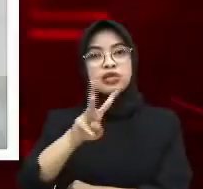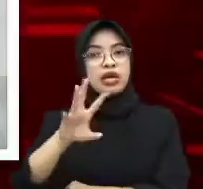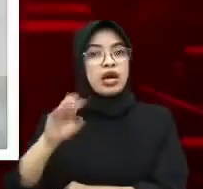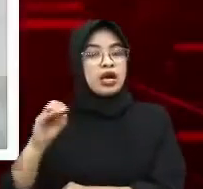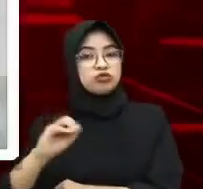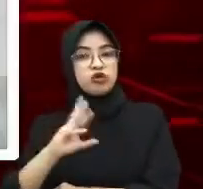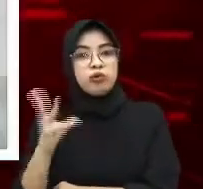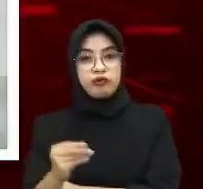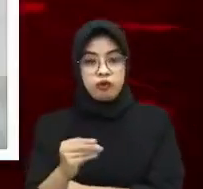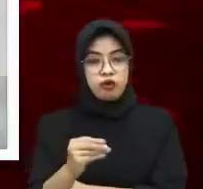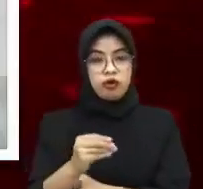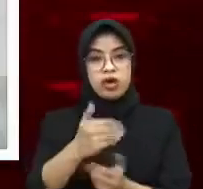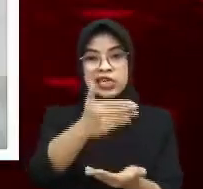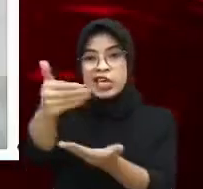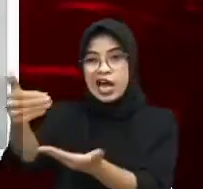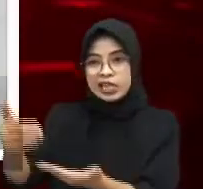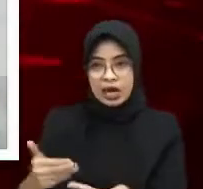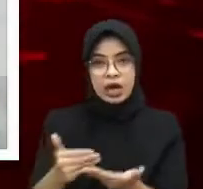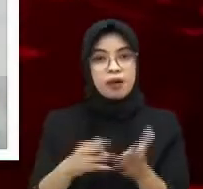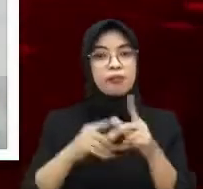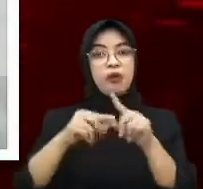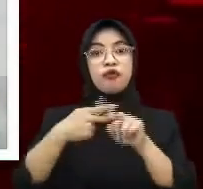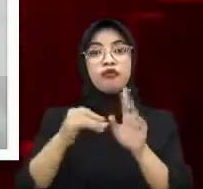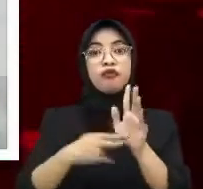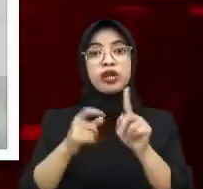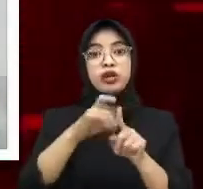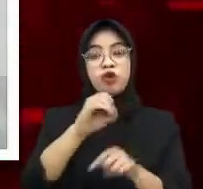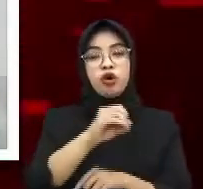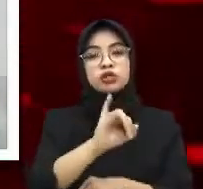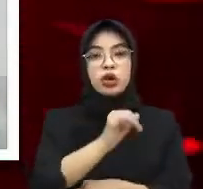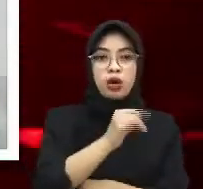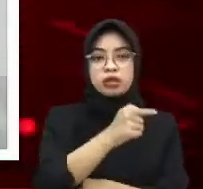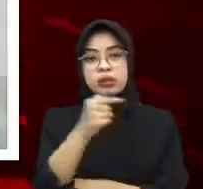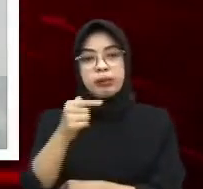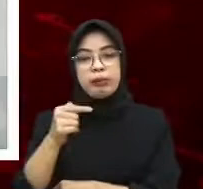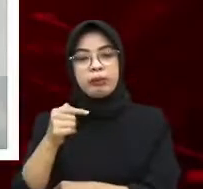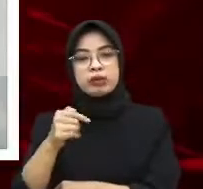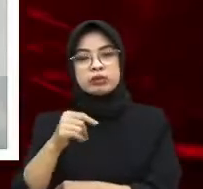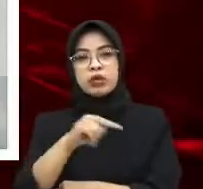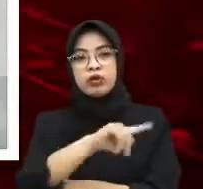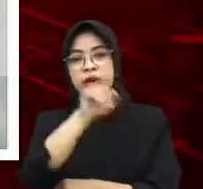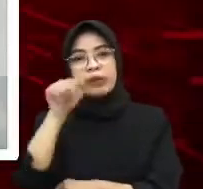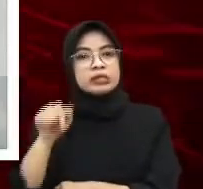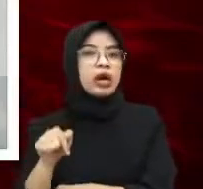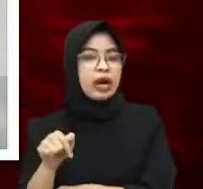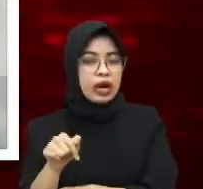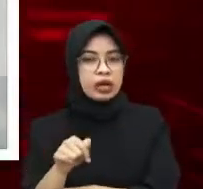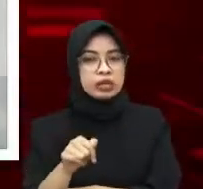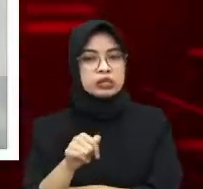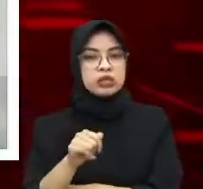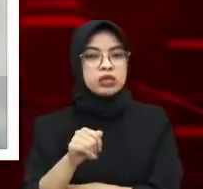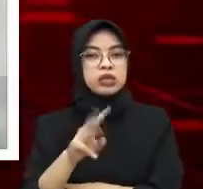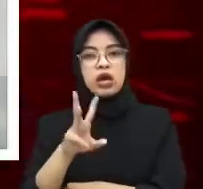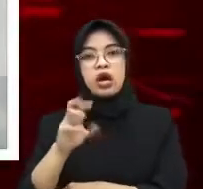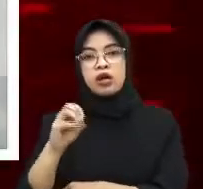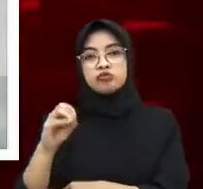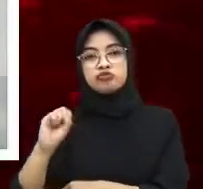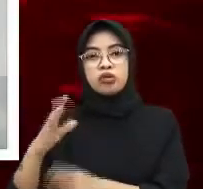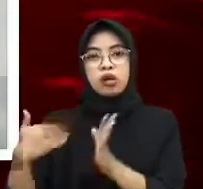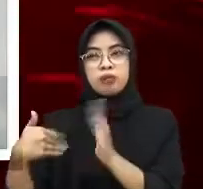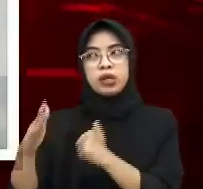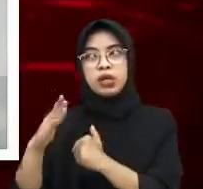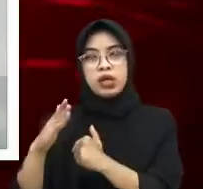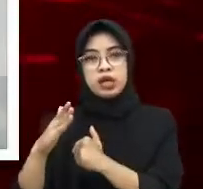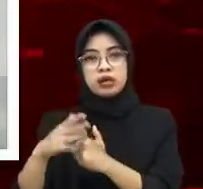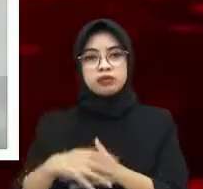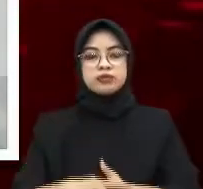Kami dari Mavindo juga mencatat antara Januari tahun lalu sampai sekarang itu sekitar 800 hoax terkait dengan isu COVID-19.